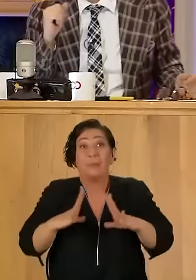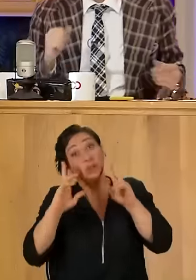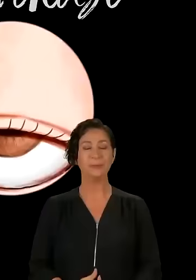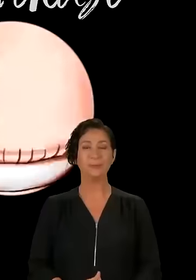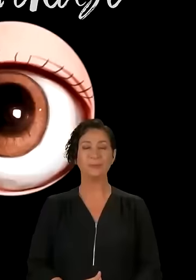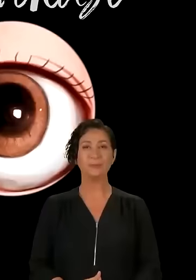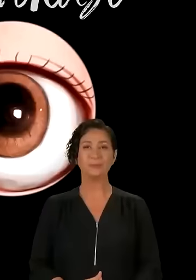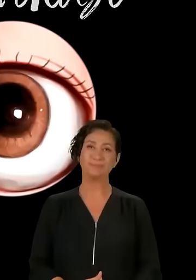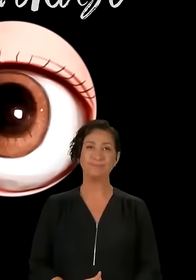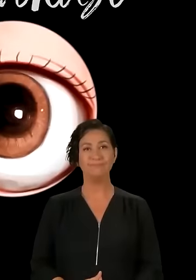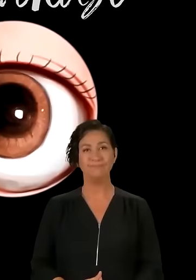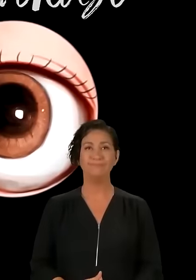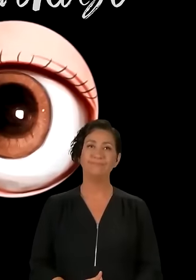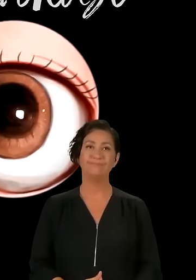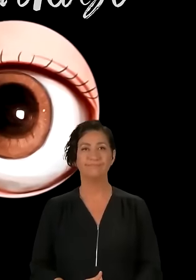görelim beraber.